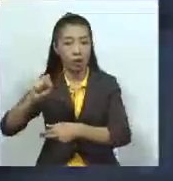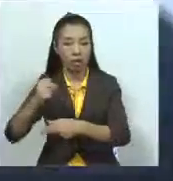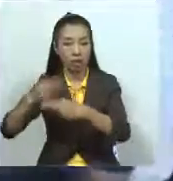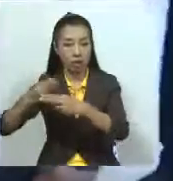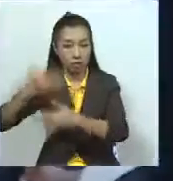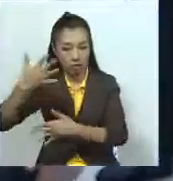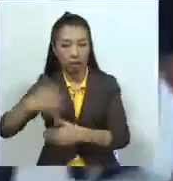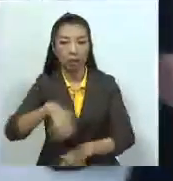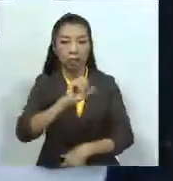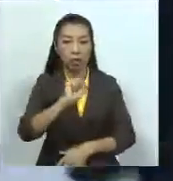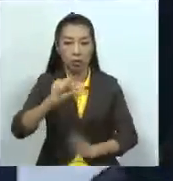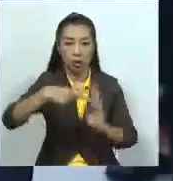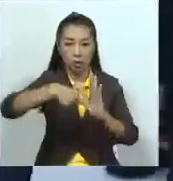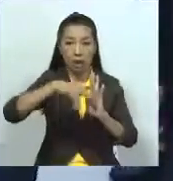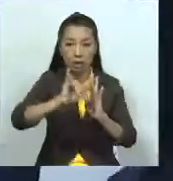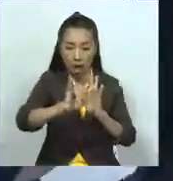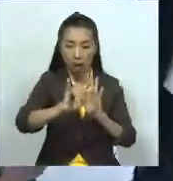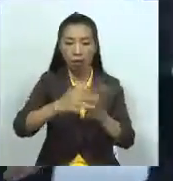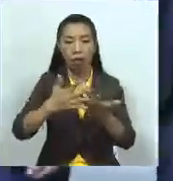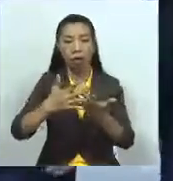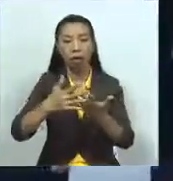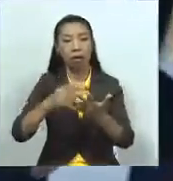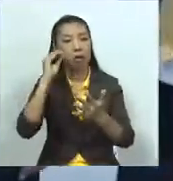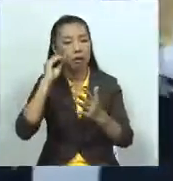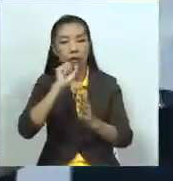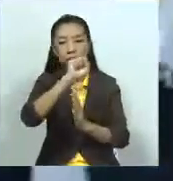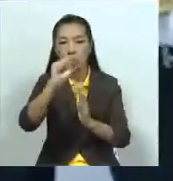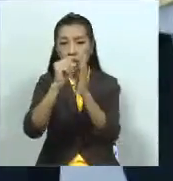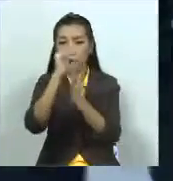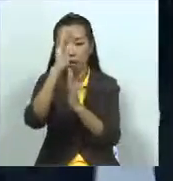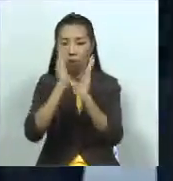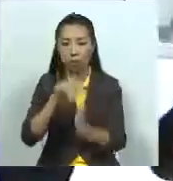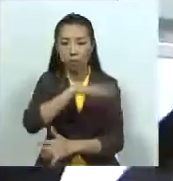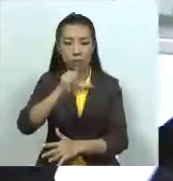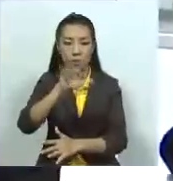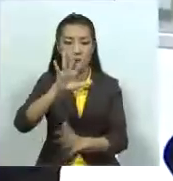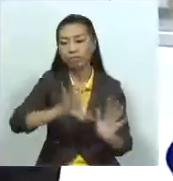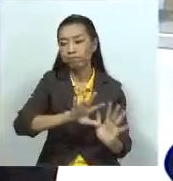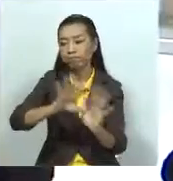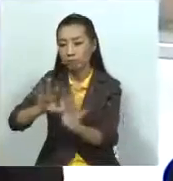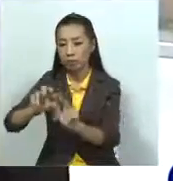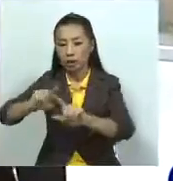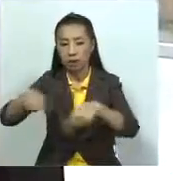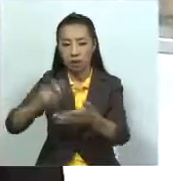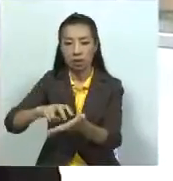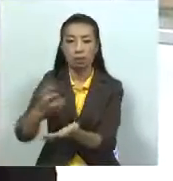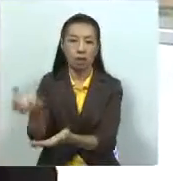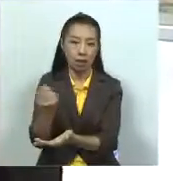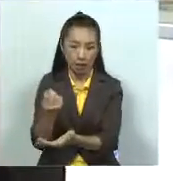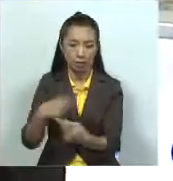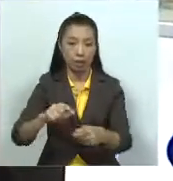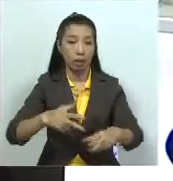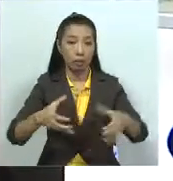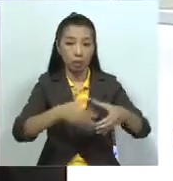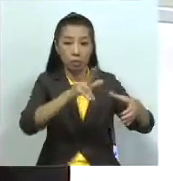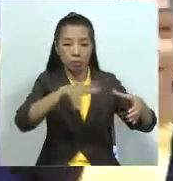สพะเยาก็นำทีมลูกทีมสสภาคเหนือ25คนเข้ารับหนังสือรับรองขณะที่พรรคเพื่อไทยมีสสกทมและสส